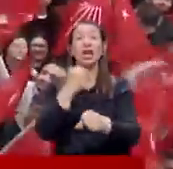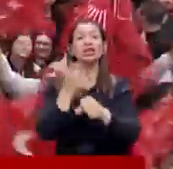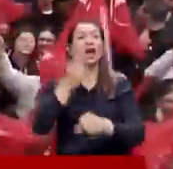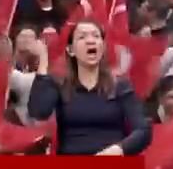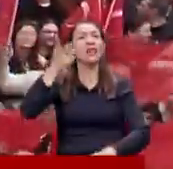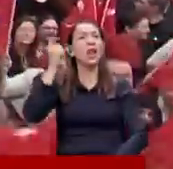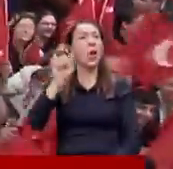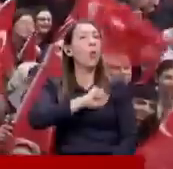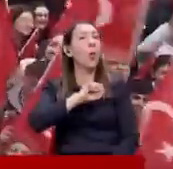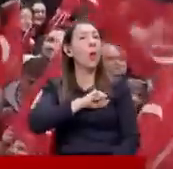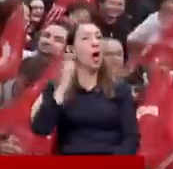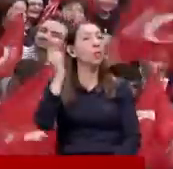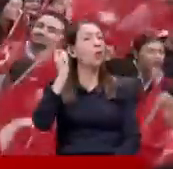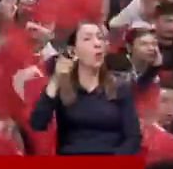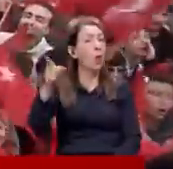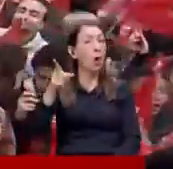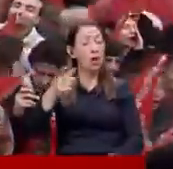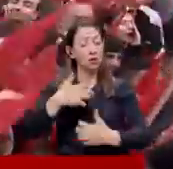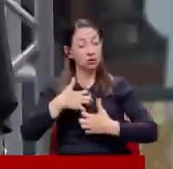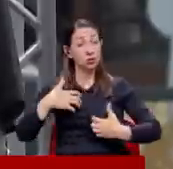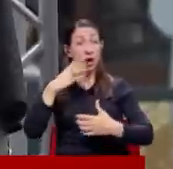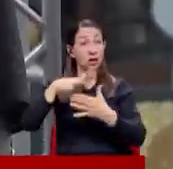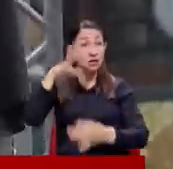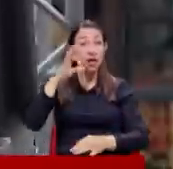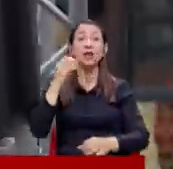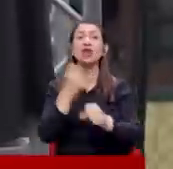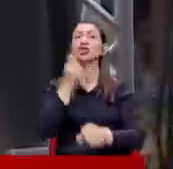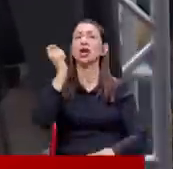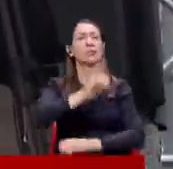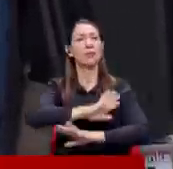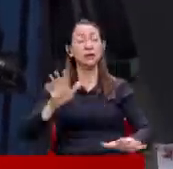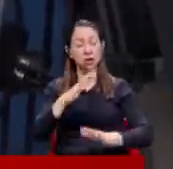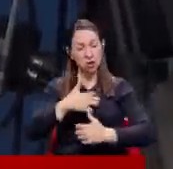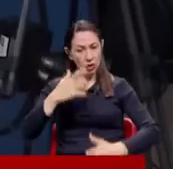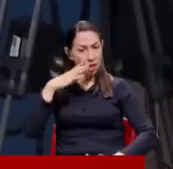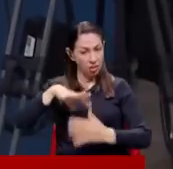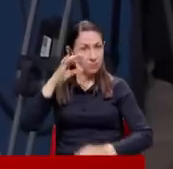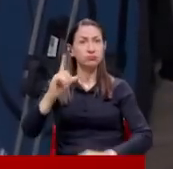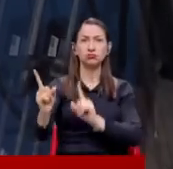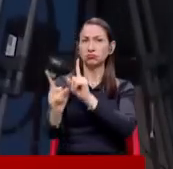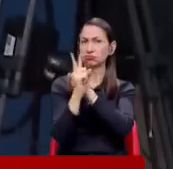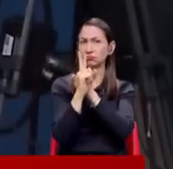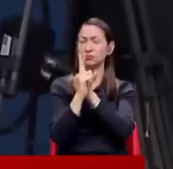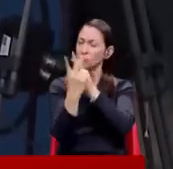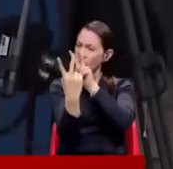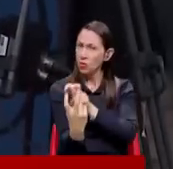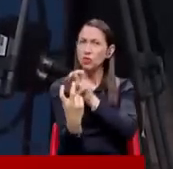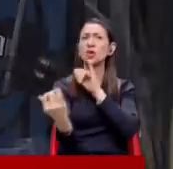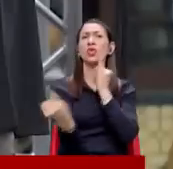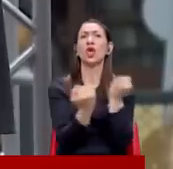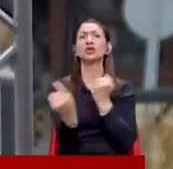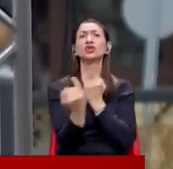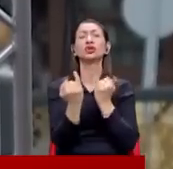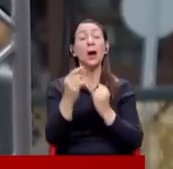aslında korkularından atıyorlar. Yiğit adamlar taş atmazlar. Yiğit adam gelir, çıkar karşıma, oturur